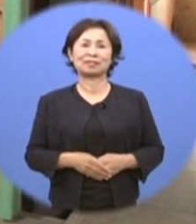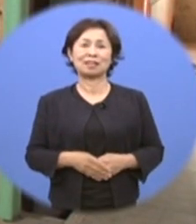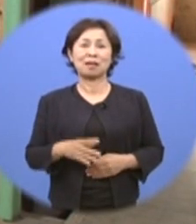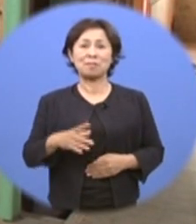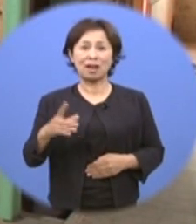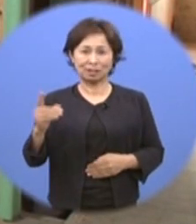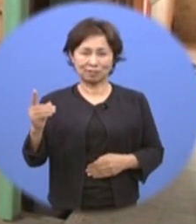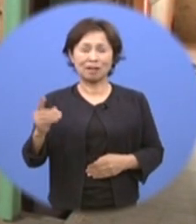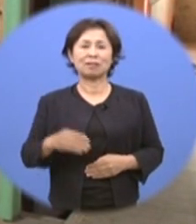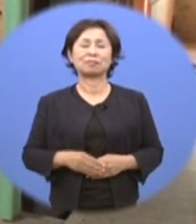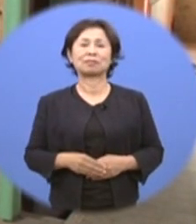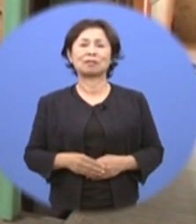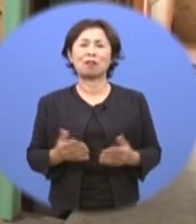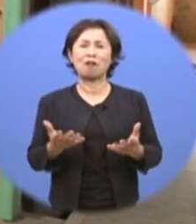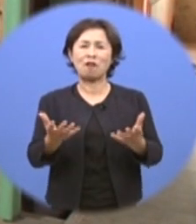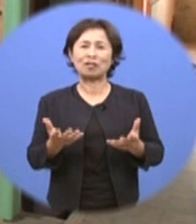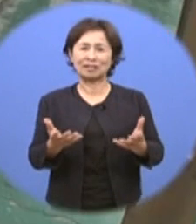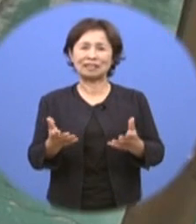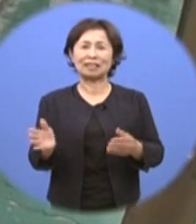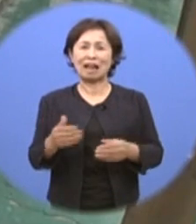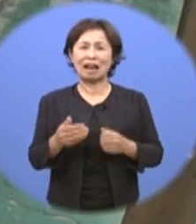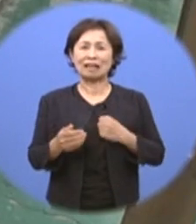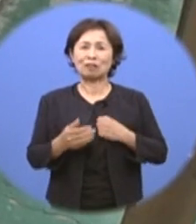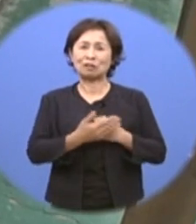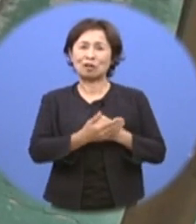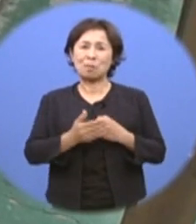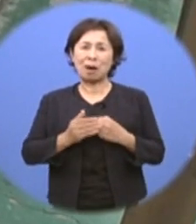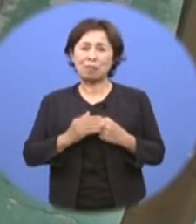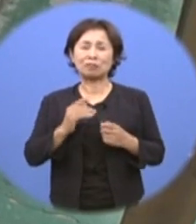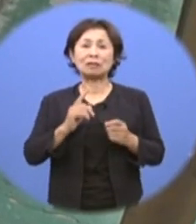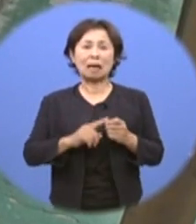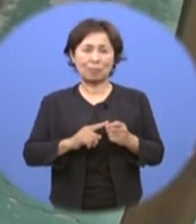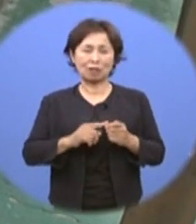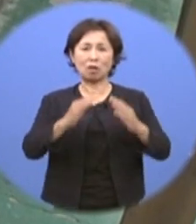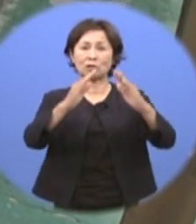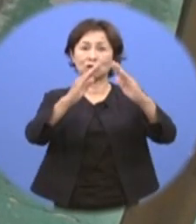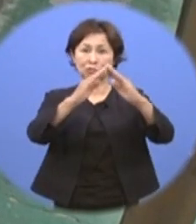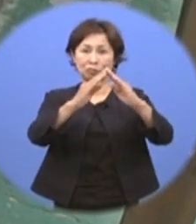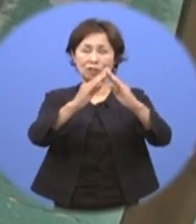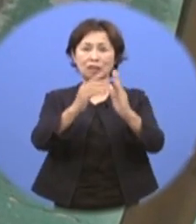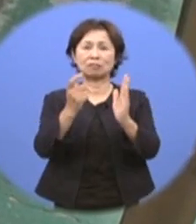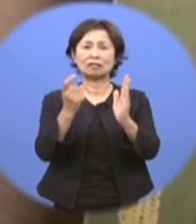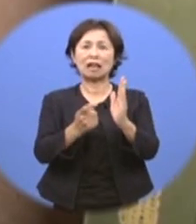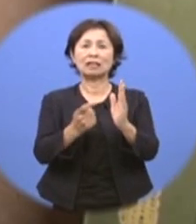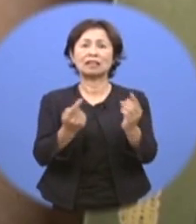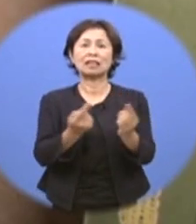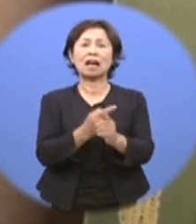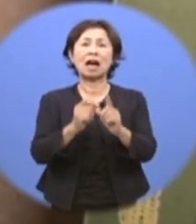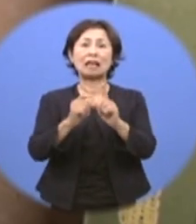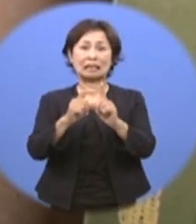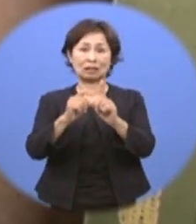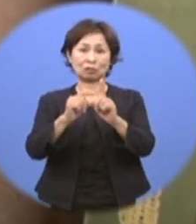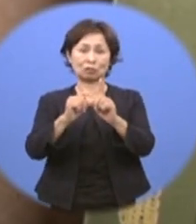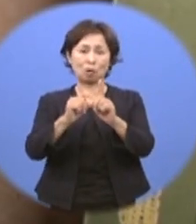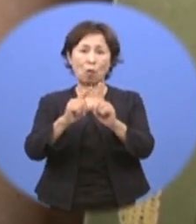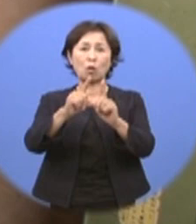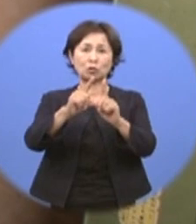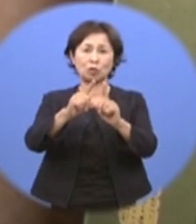前半は大地震から命を守るための住宅耐震化率向上に向けた取り組みを紹